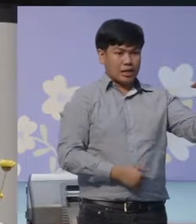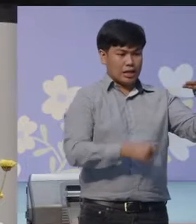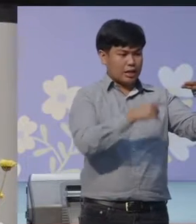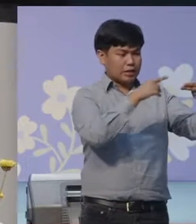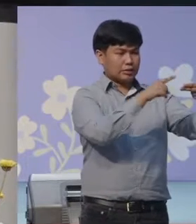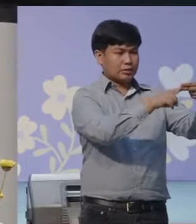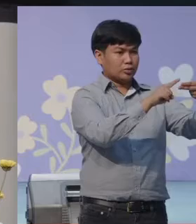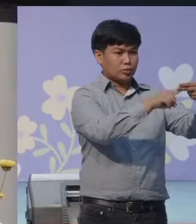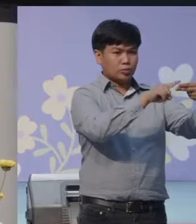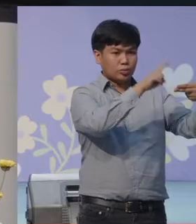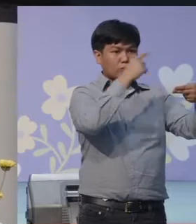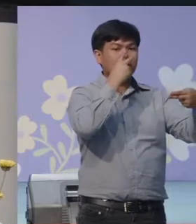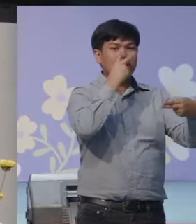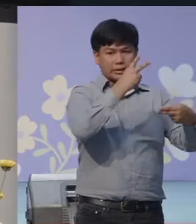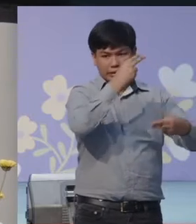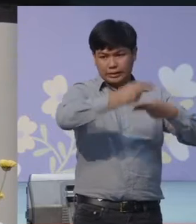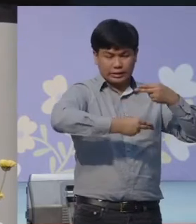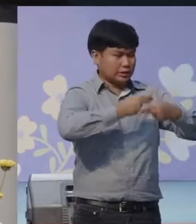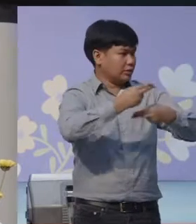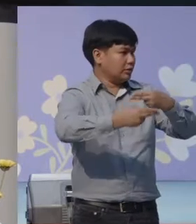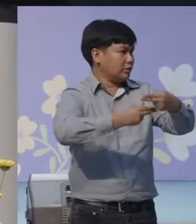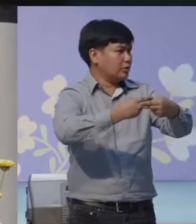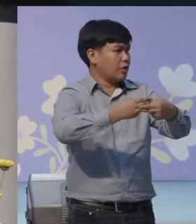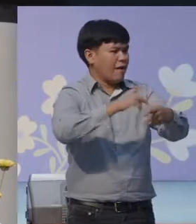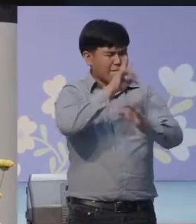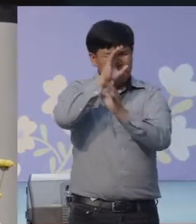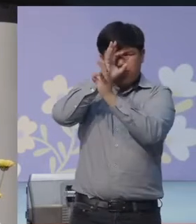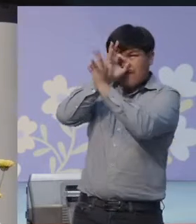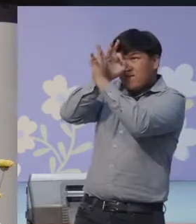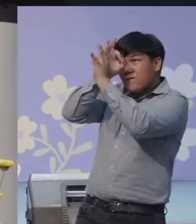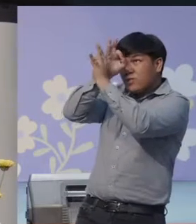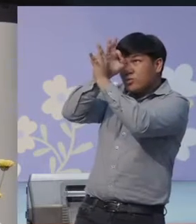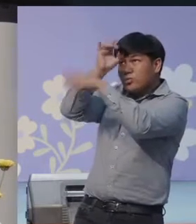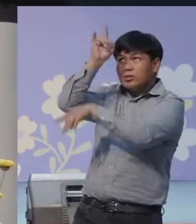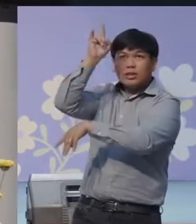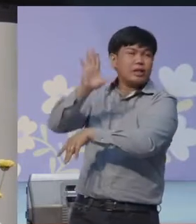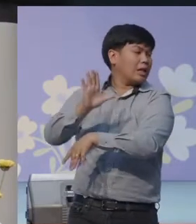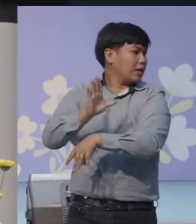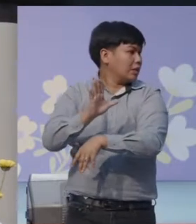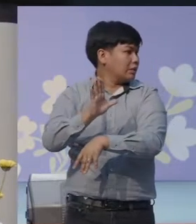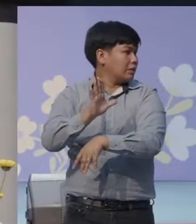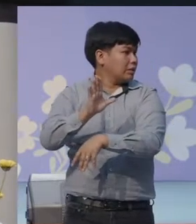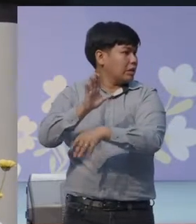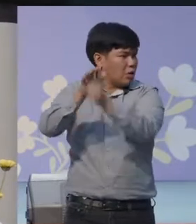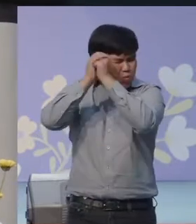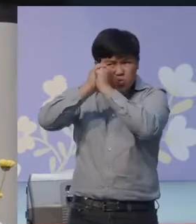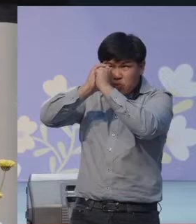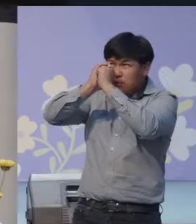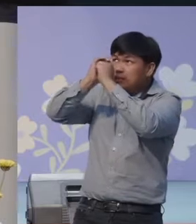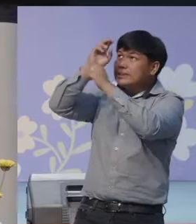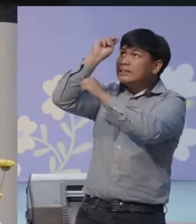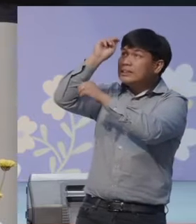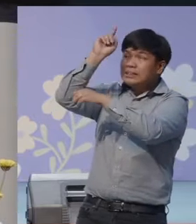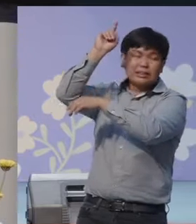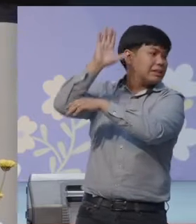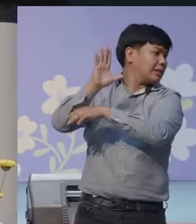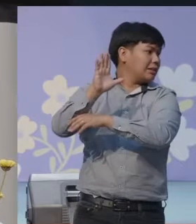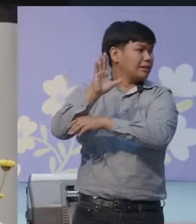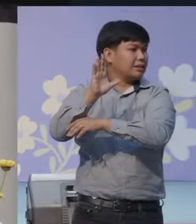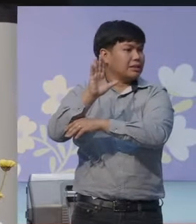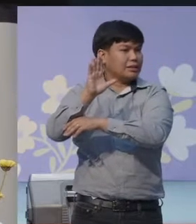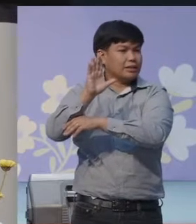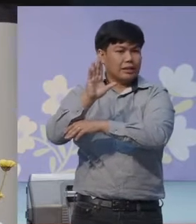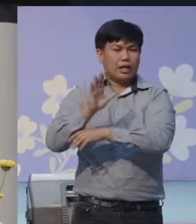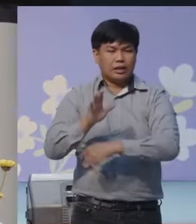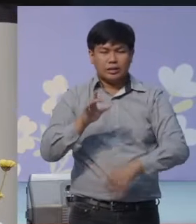natin makikita ang matapat na pananampalataya ni Hana at malugod na pagsamba ni Hana